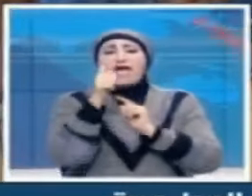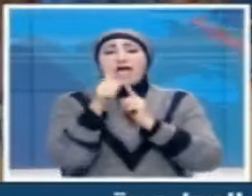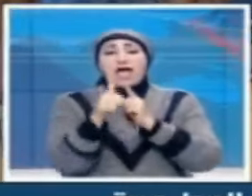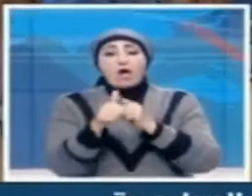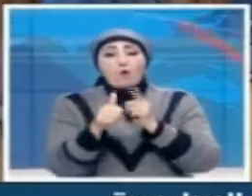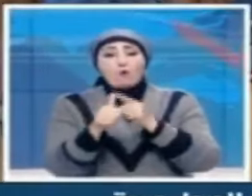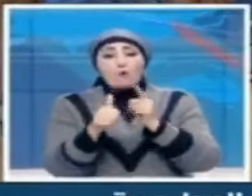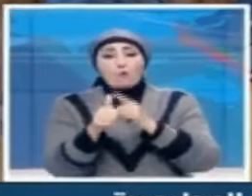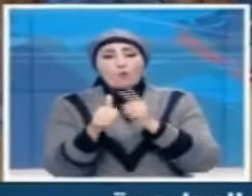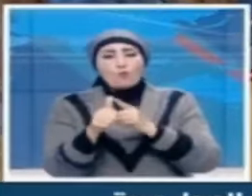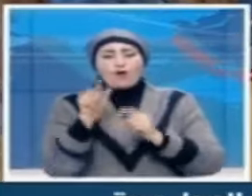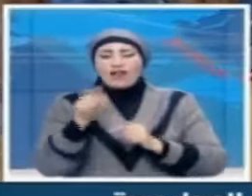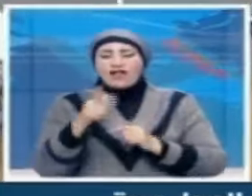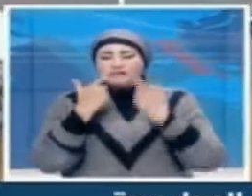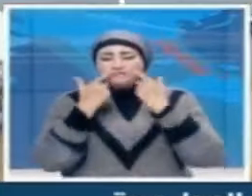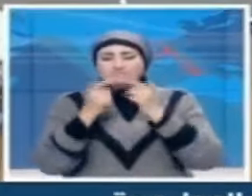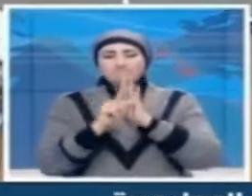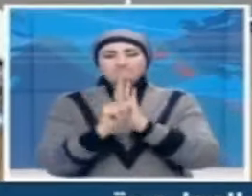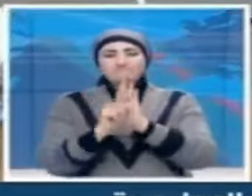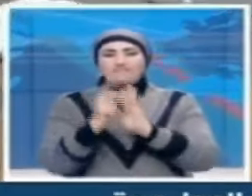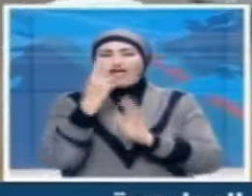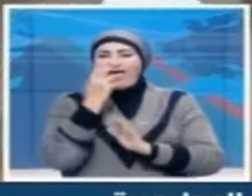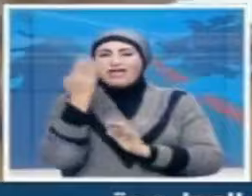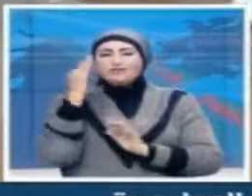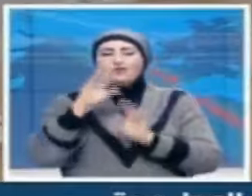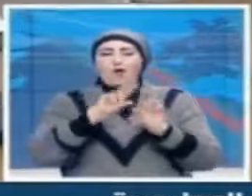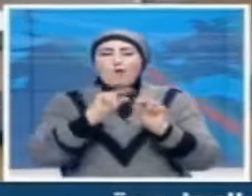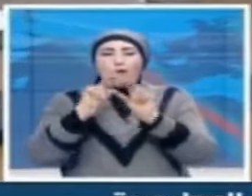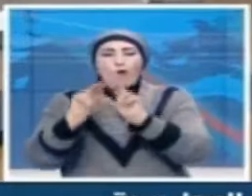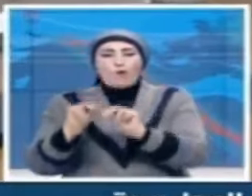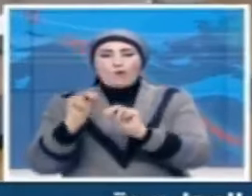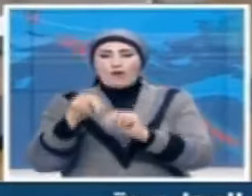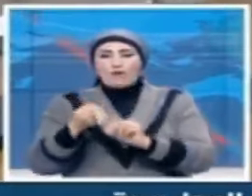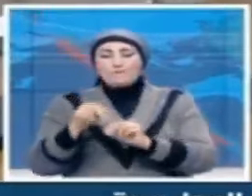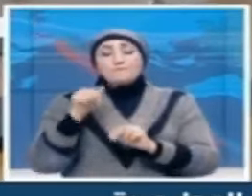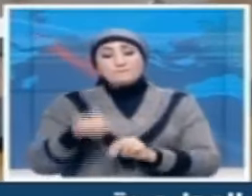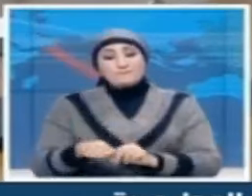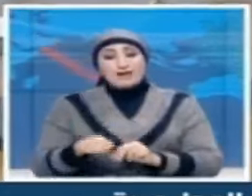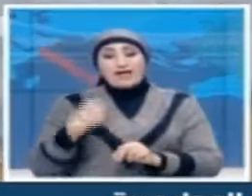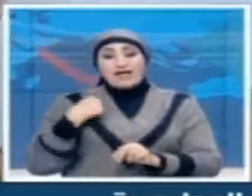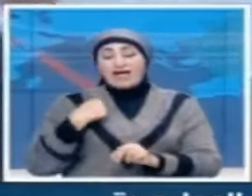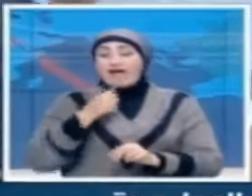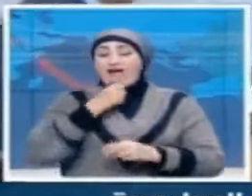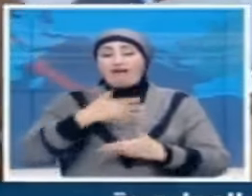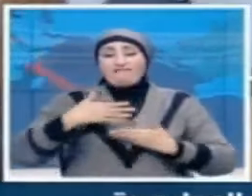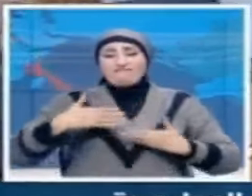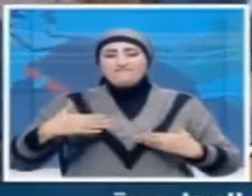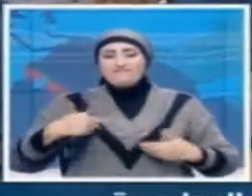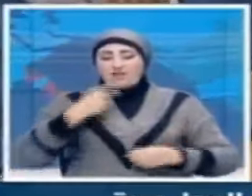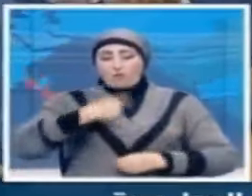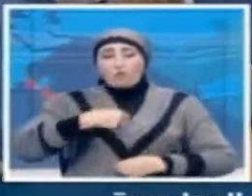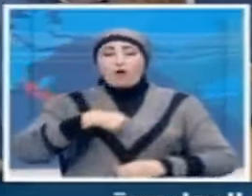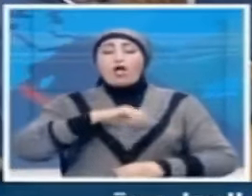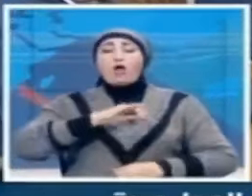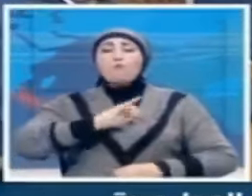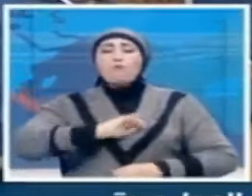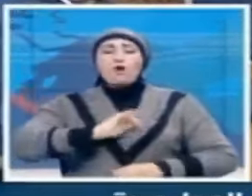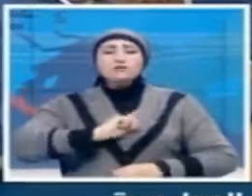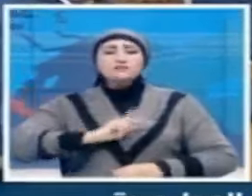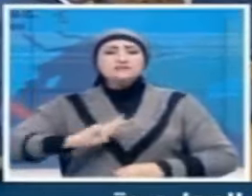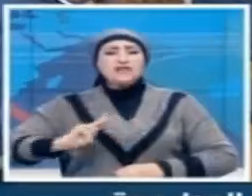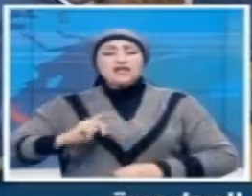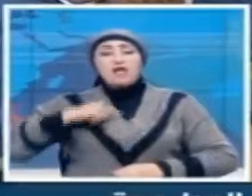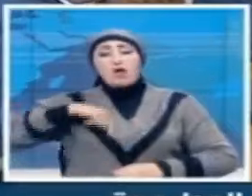القيمة التراثية الأصيلة للمدينة التاريخية، مع تيسير حياة المواطنين ونفاذهم إلى المرافق